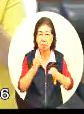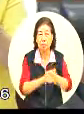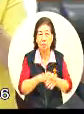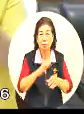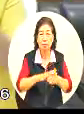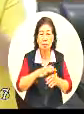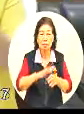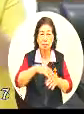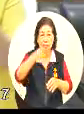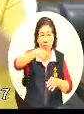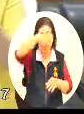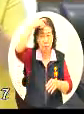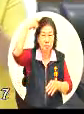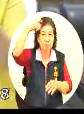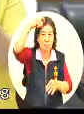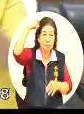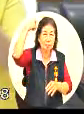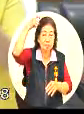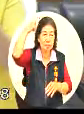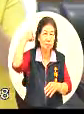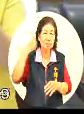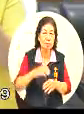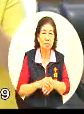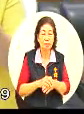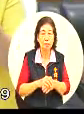光头的一些，